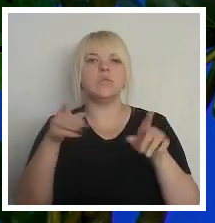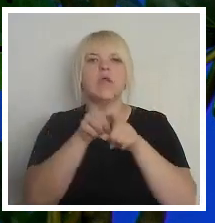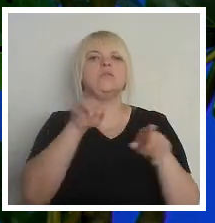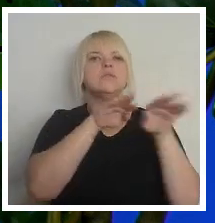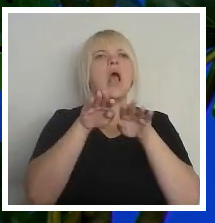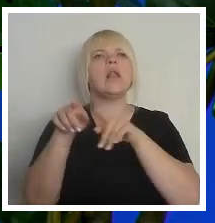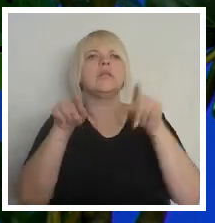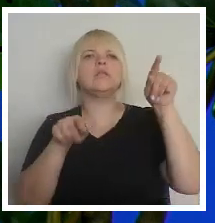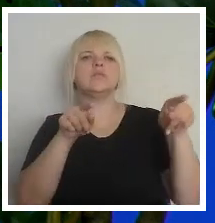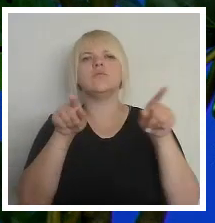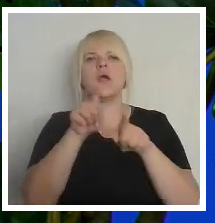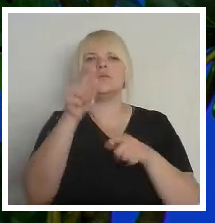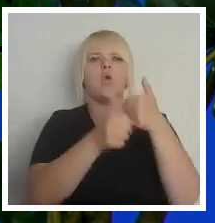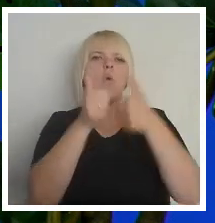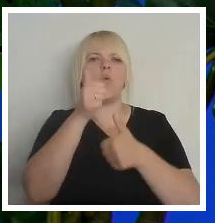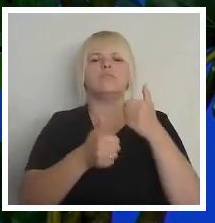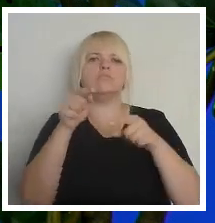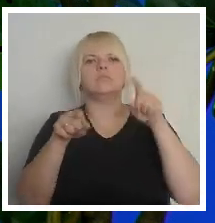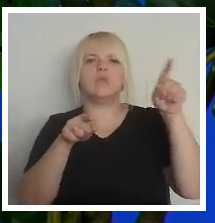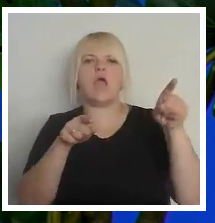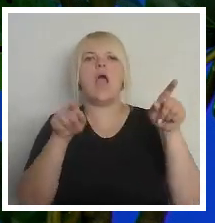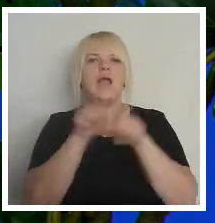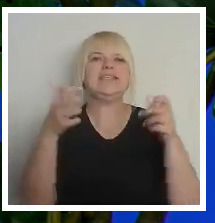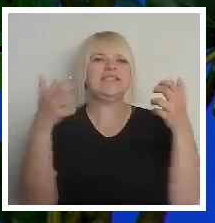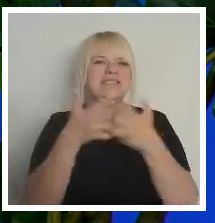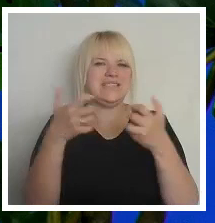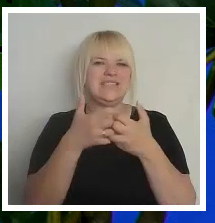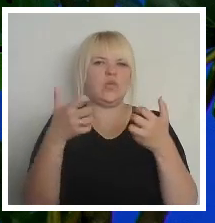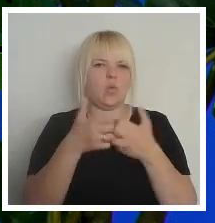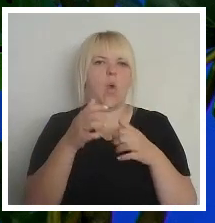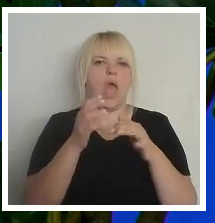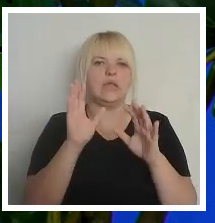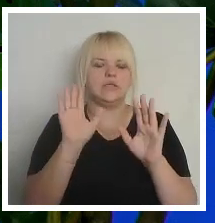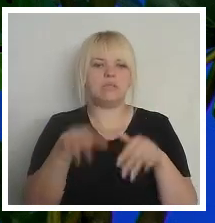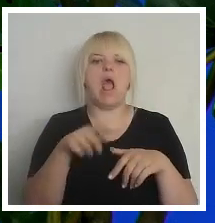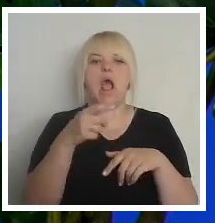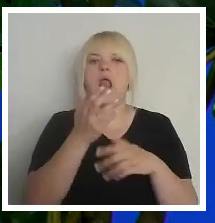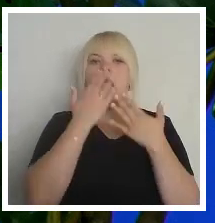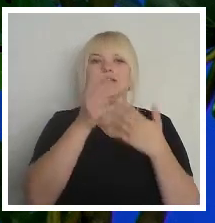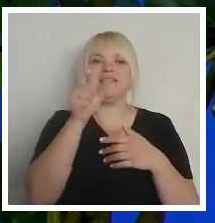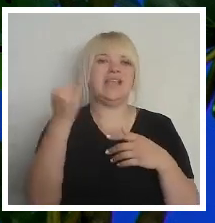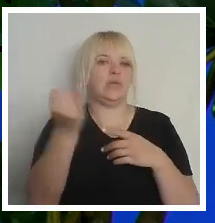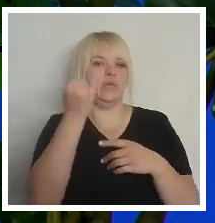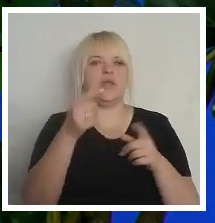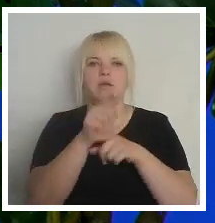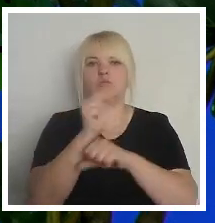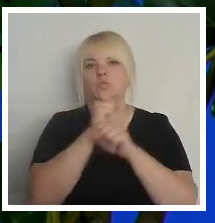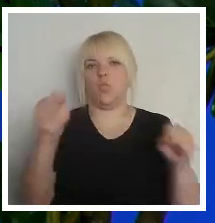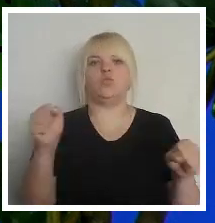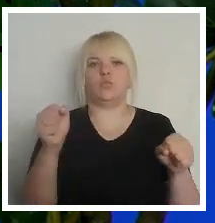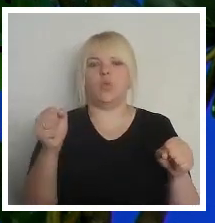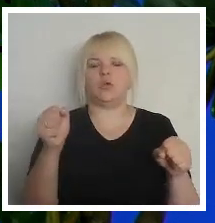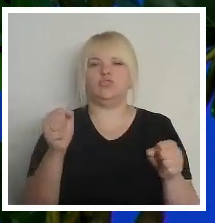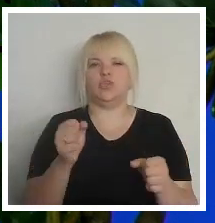faktiski savstarpēji tas konkurējošais mehānisms cīnoties par lasītāju interesi arī nodrošina, nu, teiksim tā,